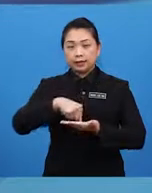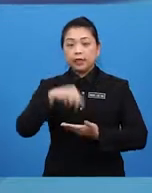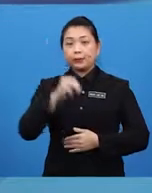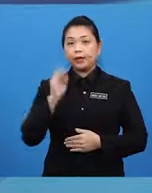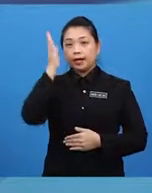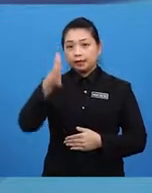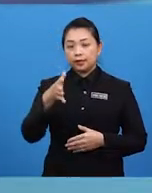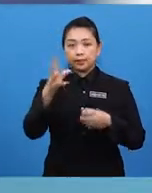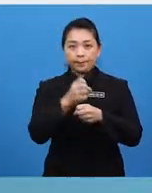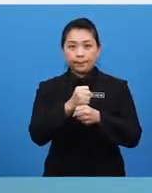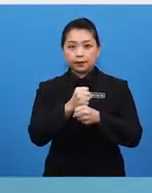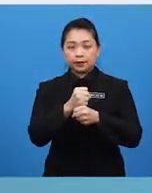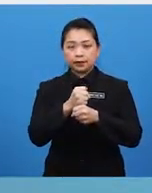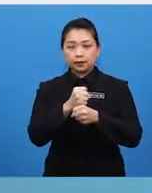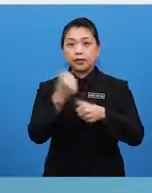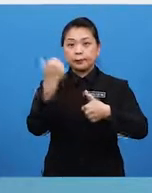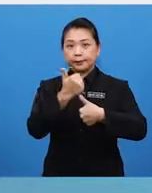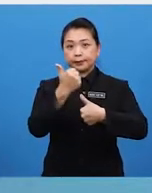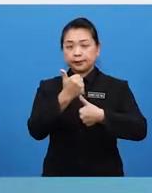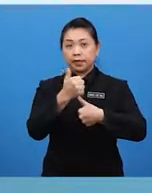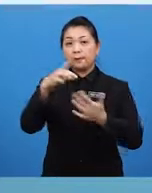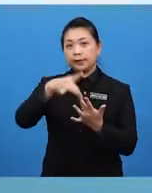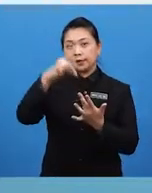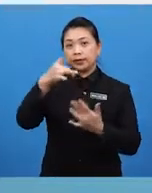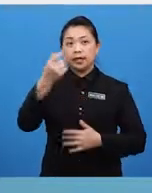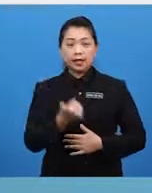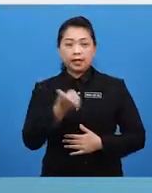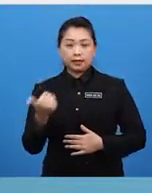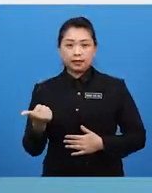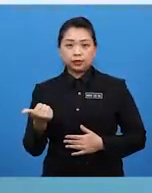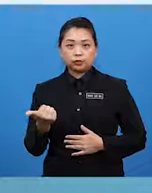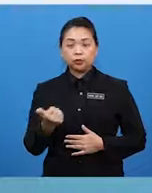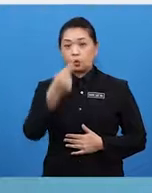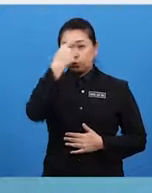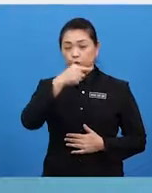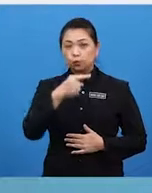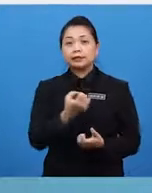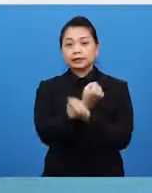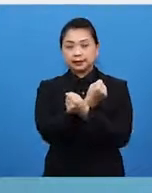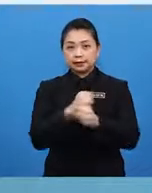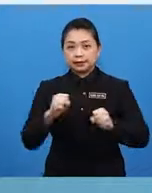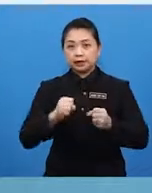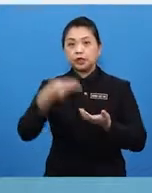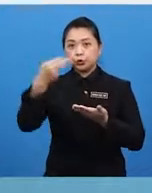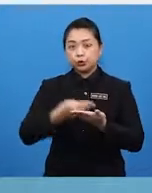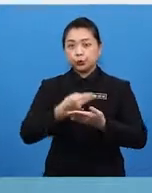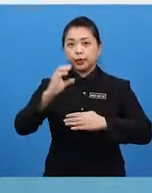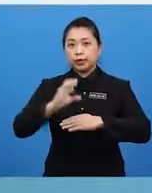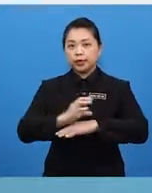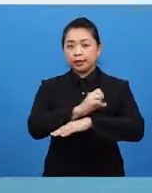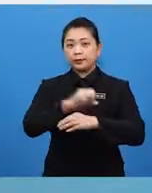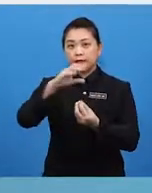akan dapat yang pertama memilih Klaten dan perkakasan untuk menyediakan sublim